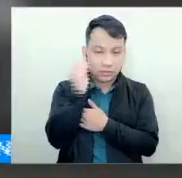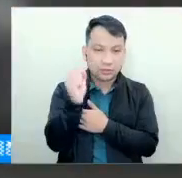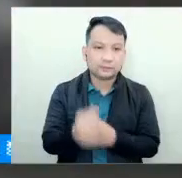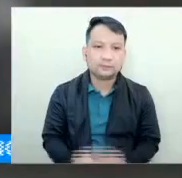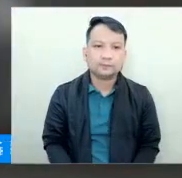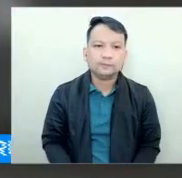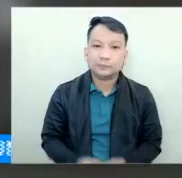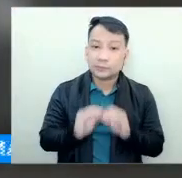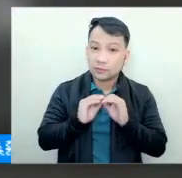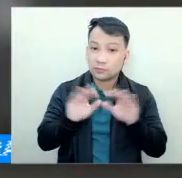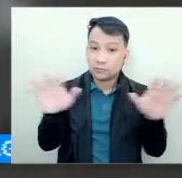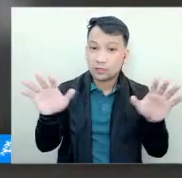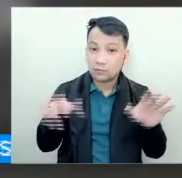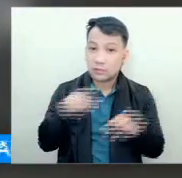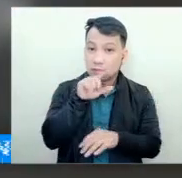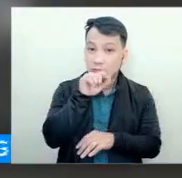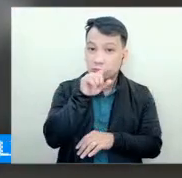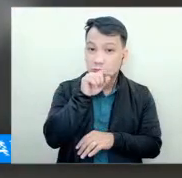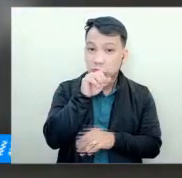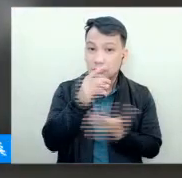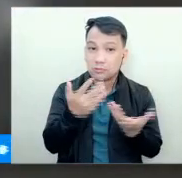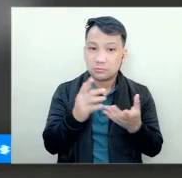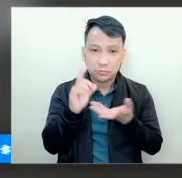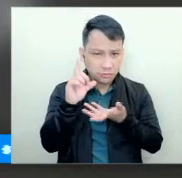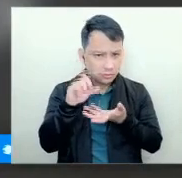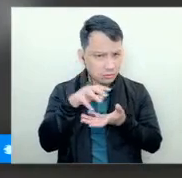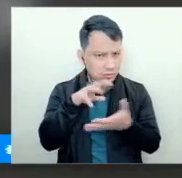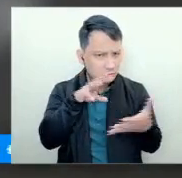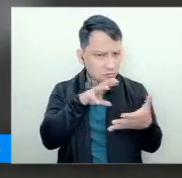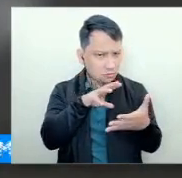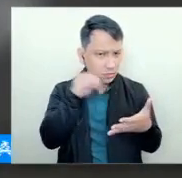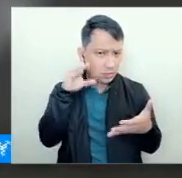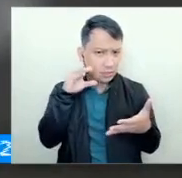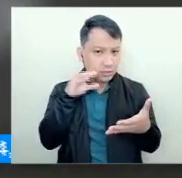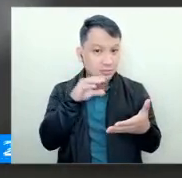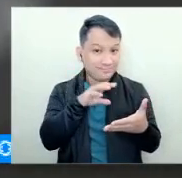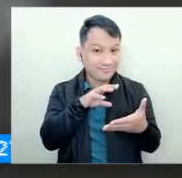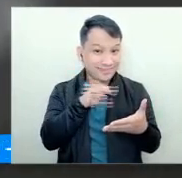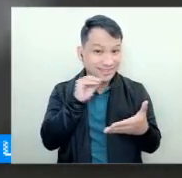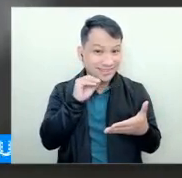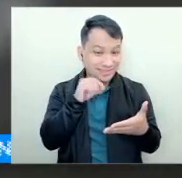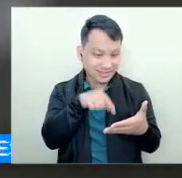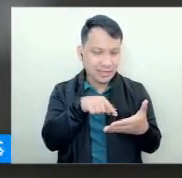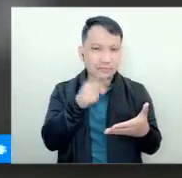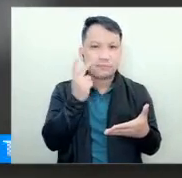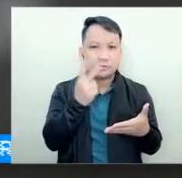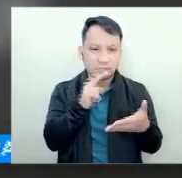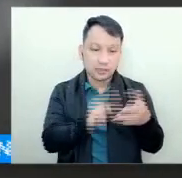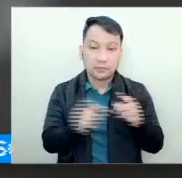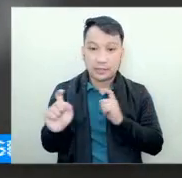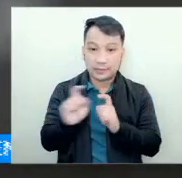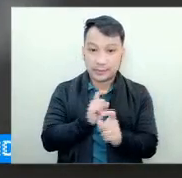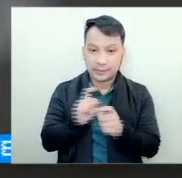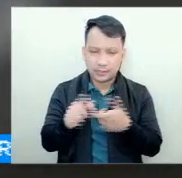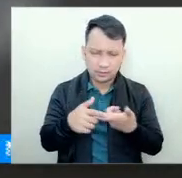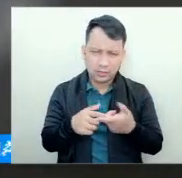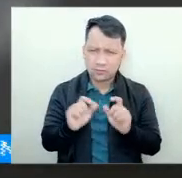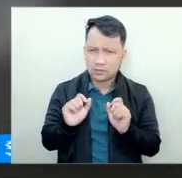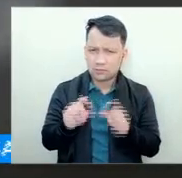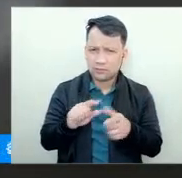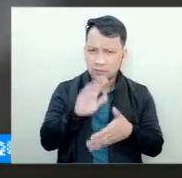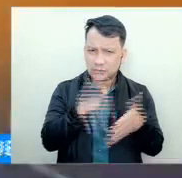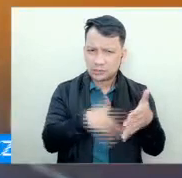Kumakalat ngayon sa Twitter ang screenshot ng chat conversation na ito kung saan tila may bentahan ng vaccination slots